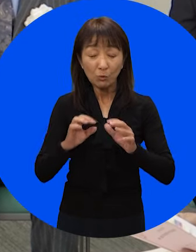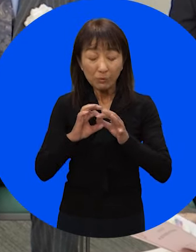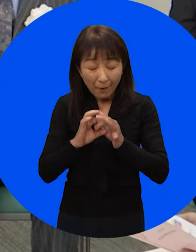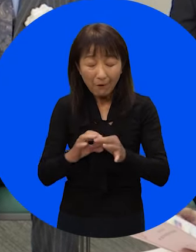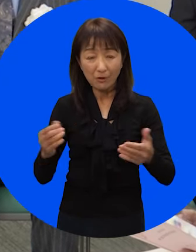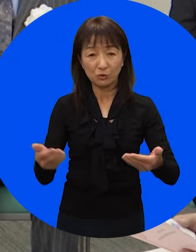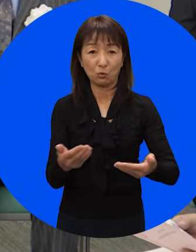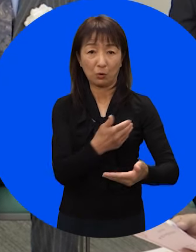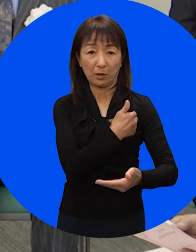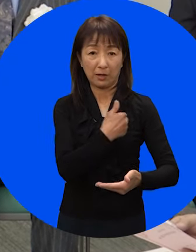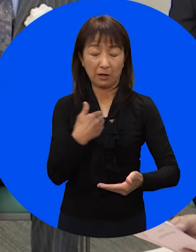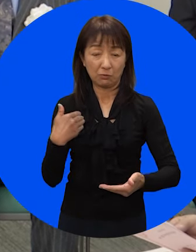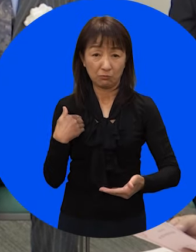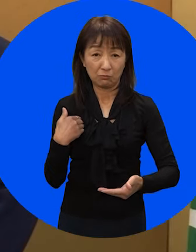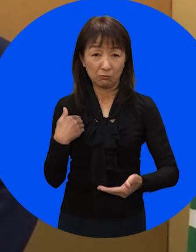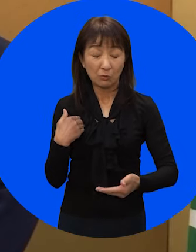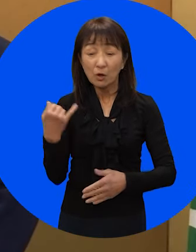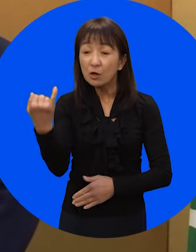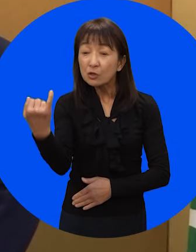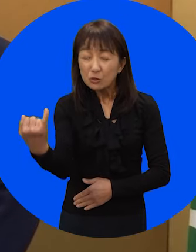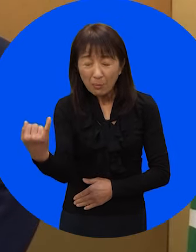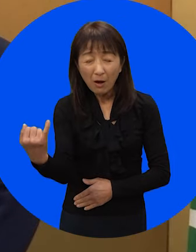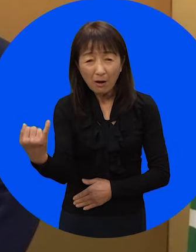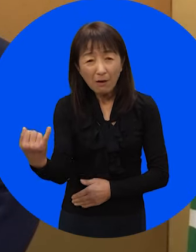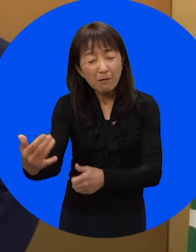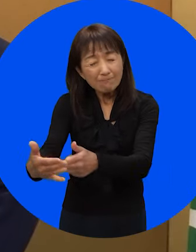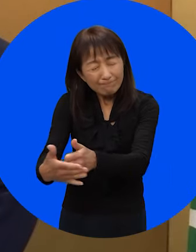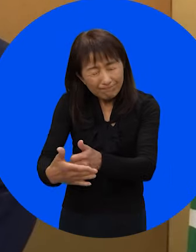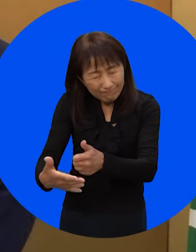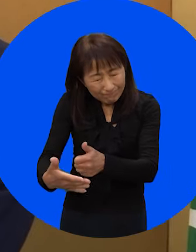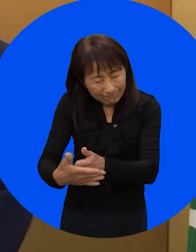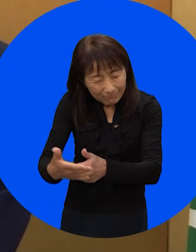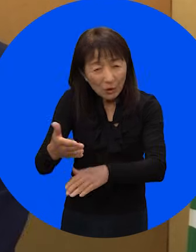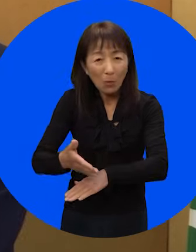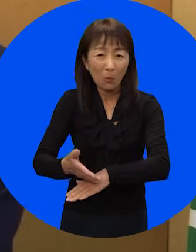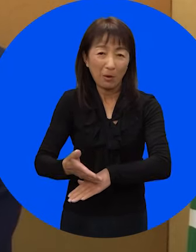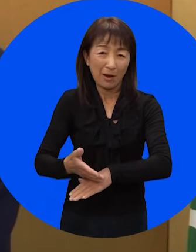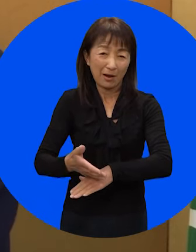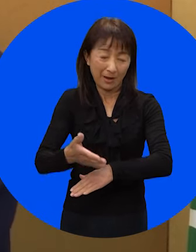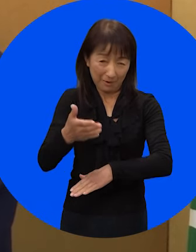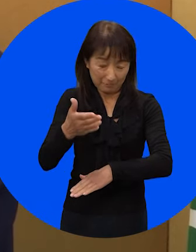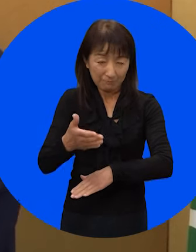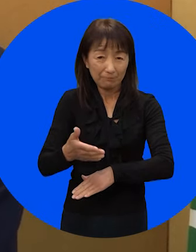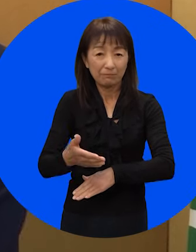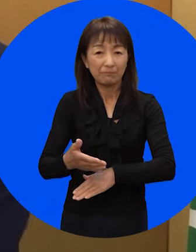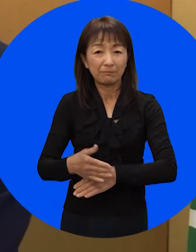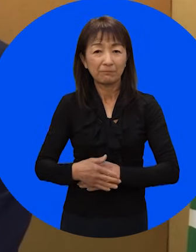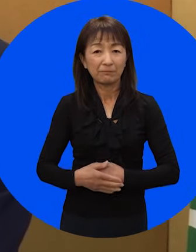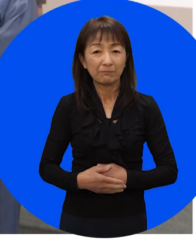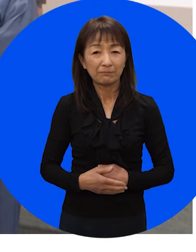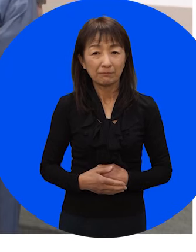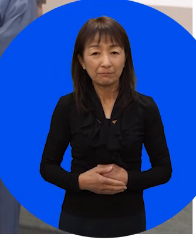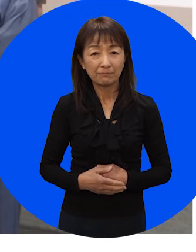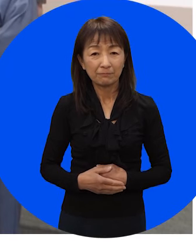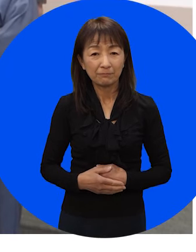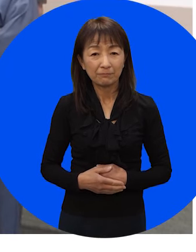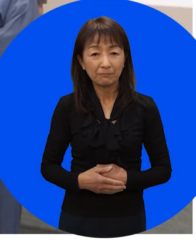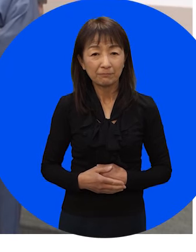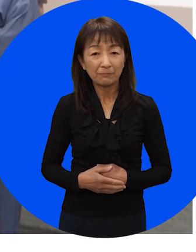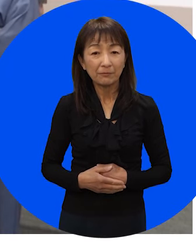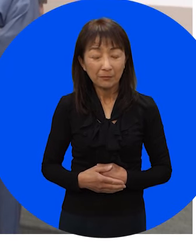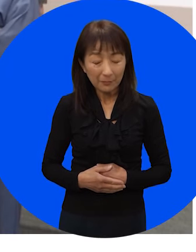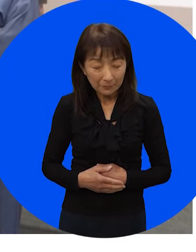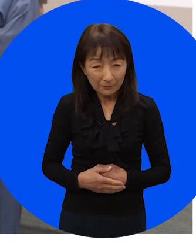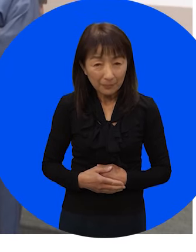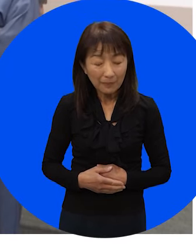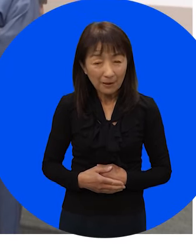し、私の半分以上はうちの家内の力です。もうそれは今改めて思ってます、はい、 それ